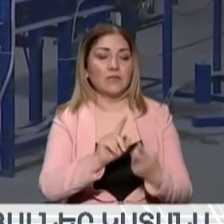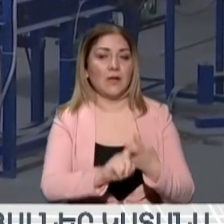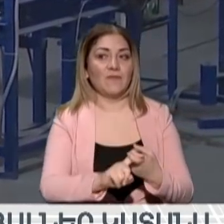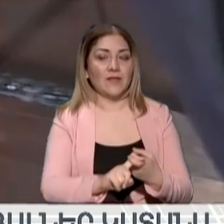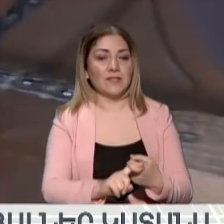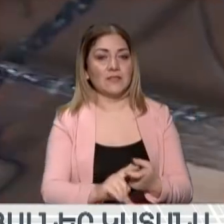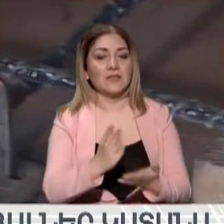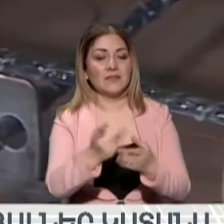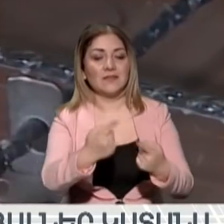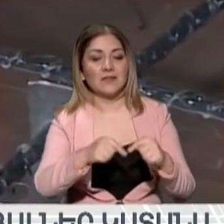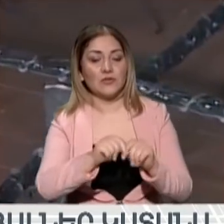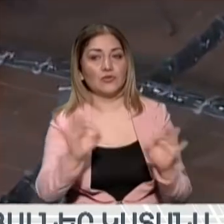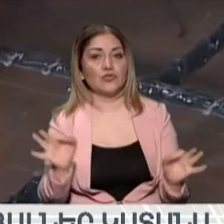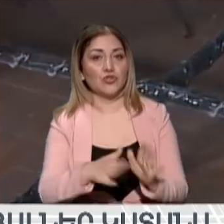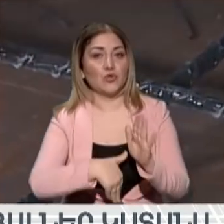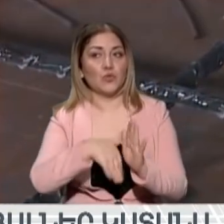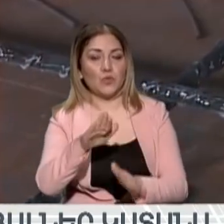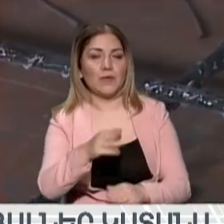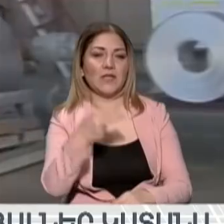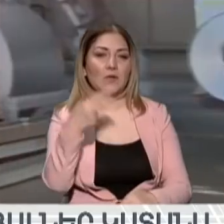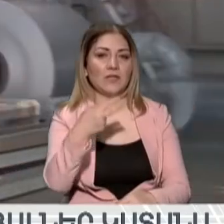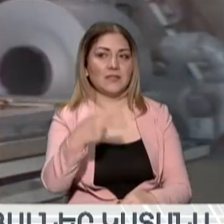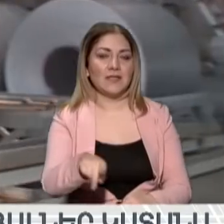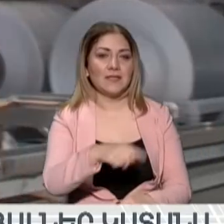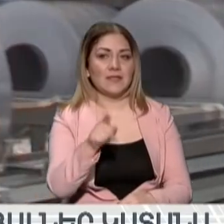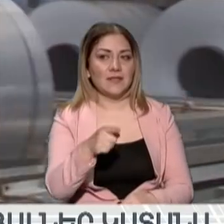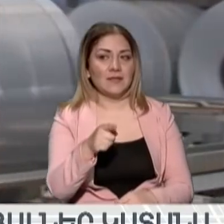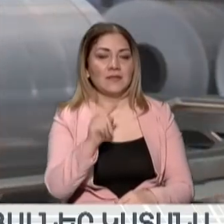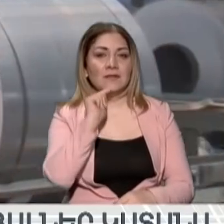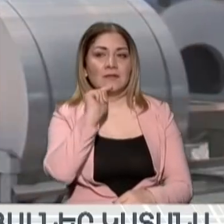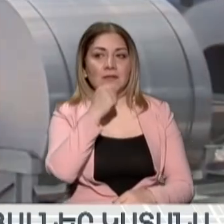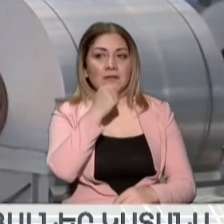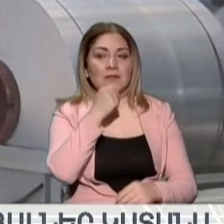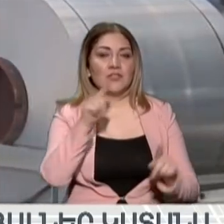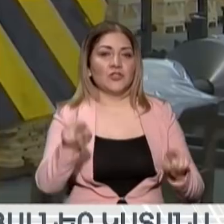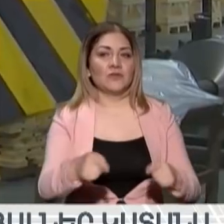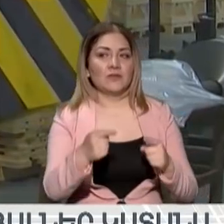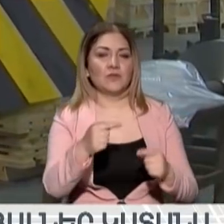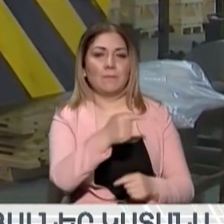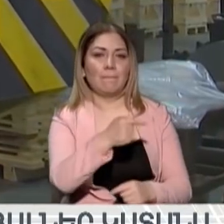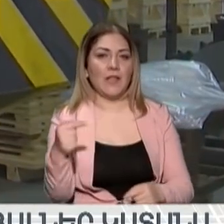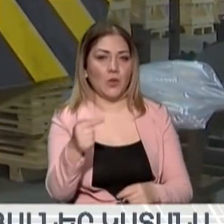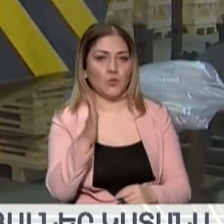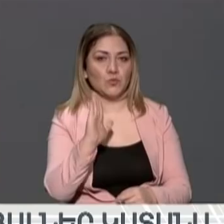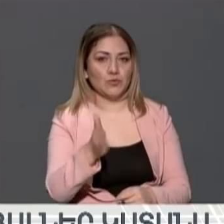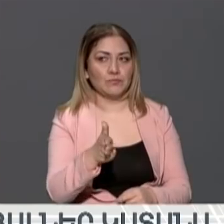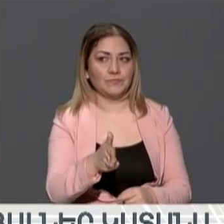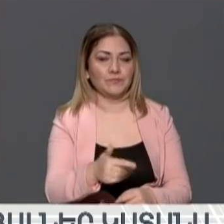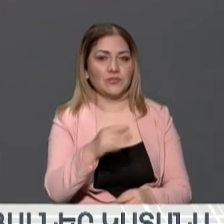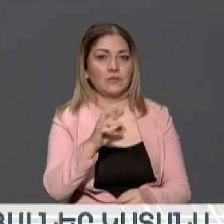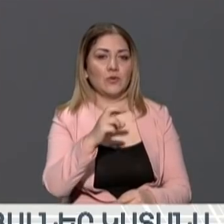Չնայած առանձին ոլորտի դրական ցուսանիշին 2020 թվականի տնտեսական աճը բացասական է լինելու։